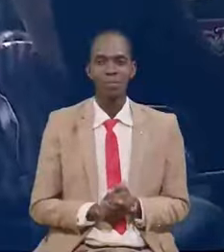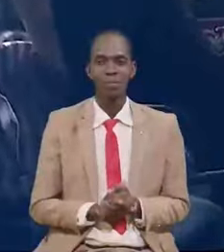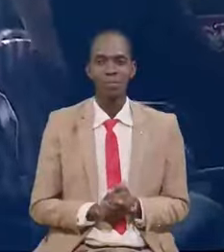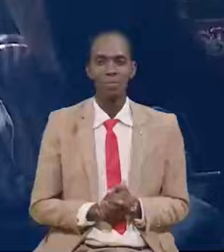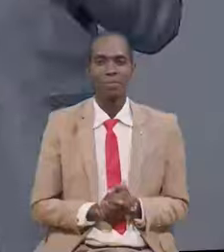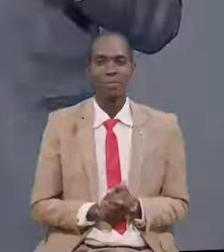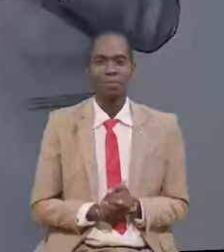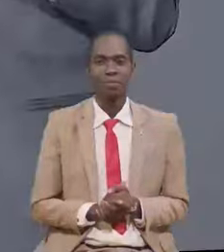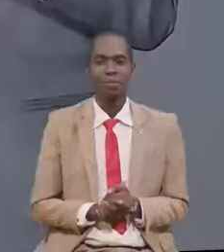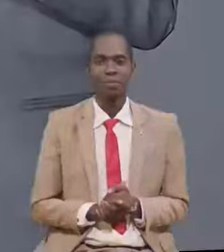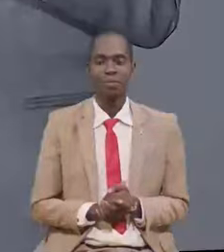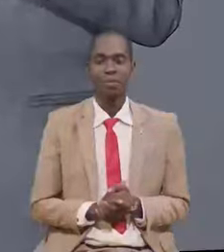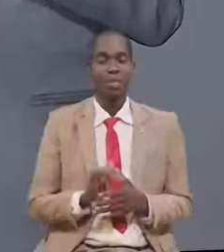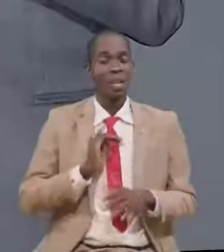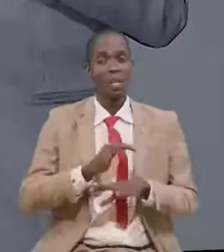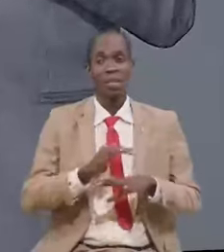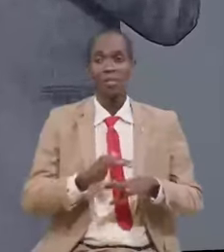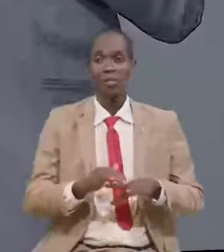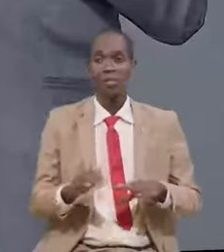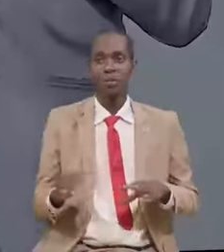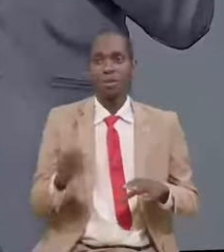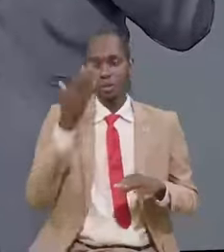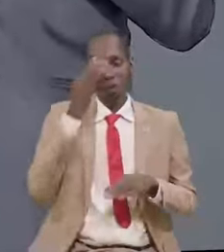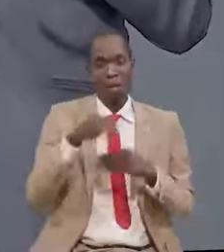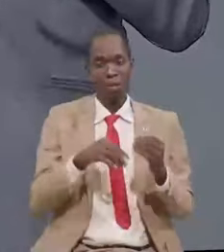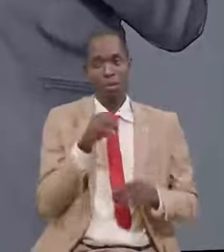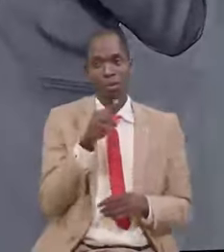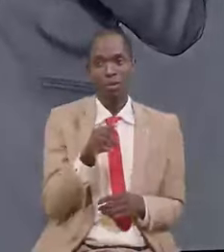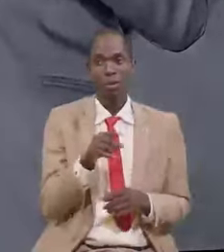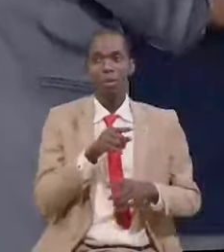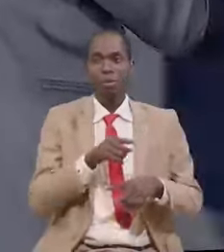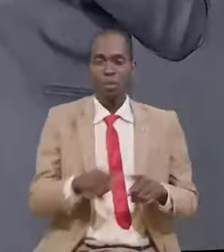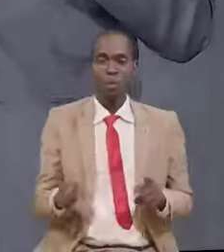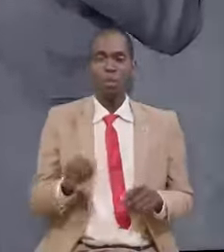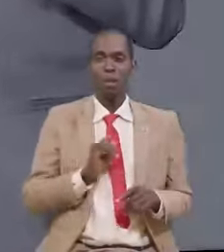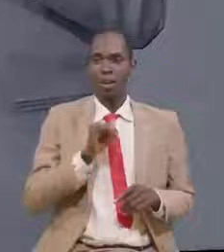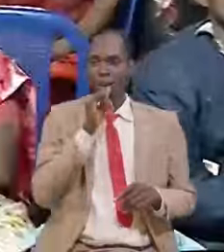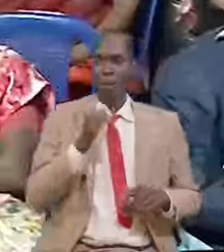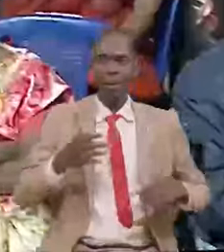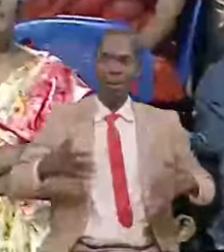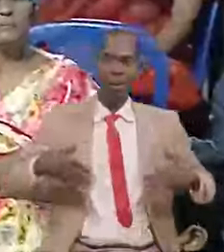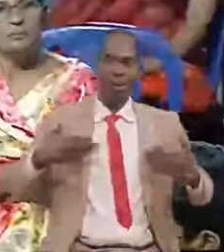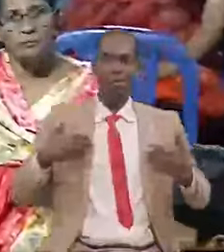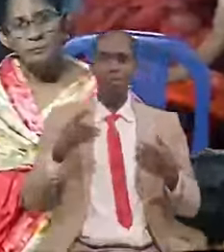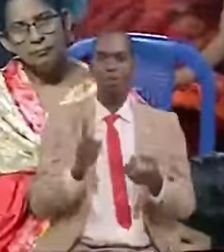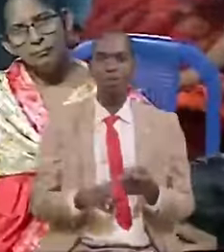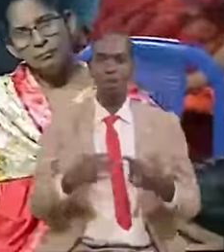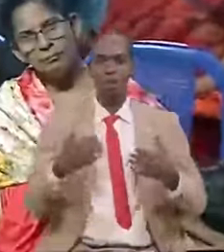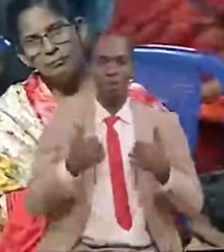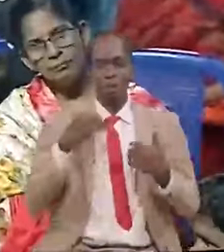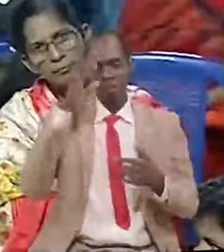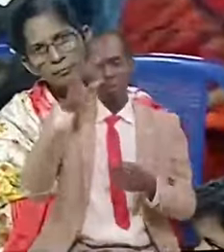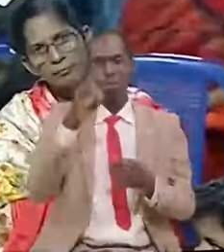Je ne sais pas pour vous, mais je suis très enthousiasmé de l'avoir au milieu de nous.